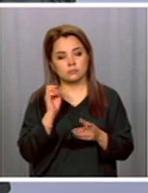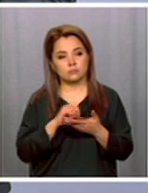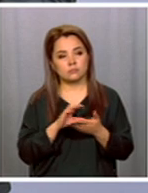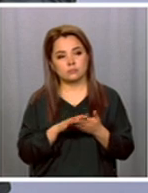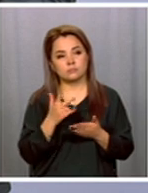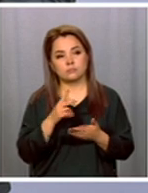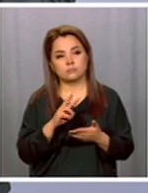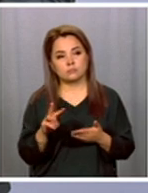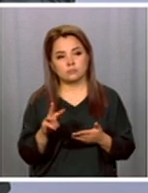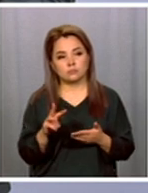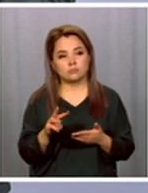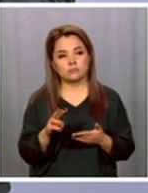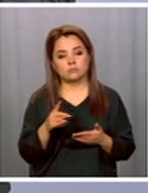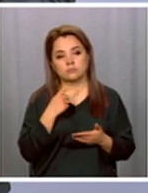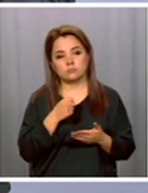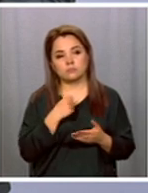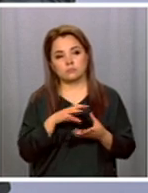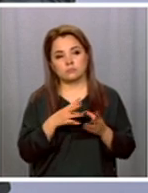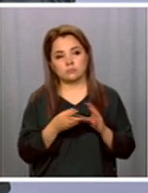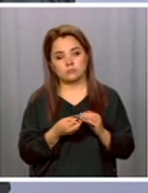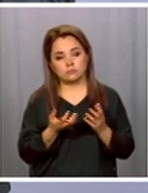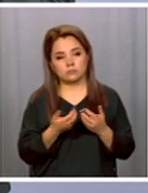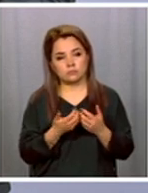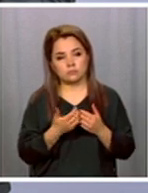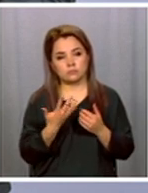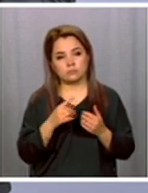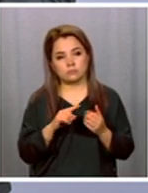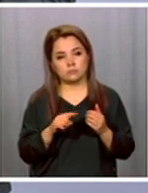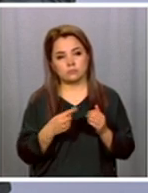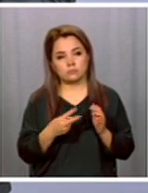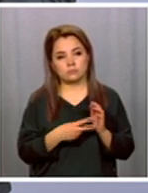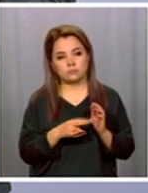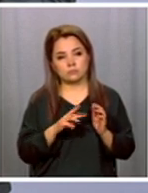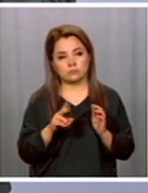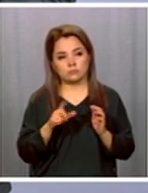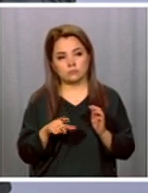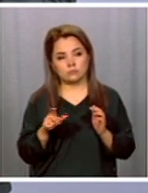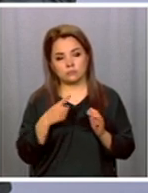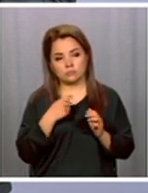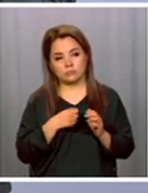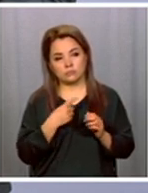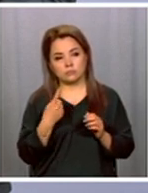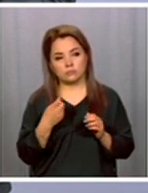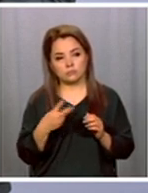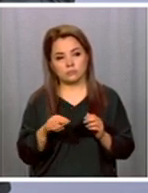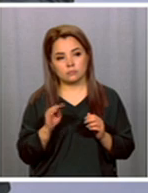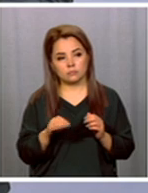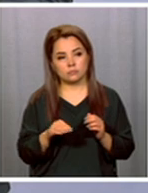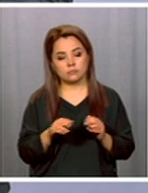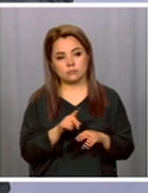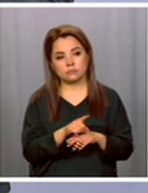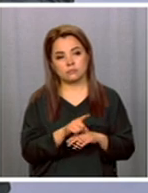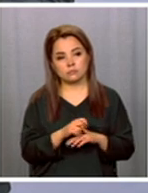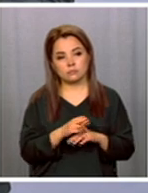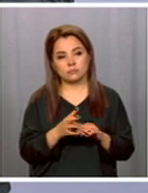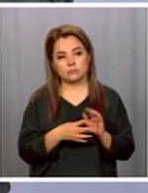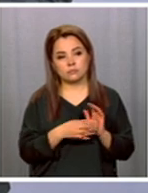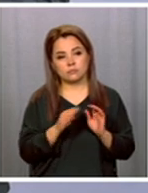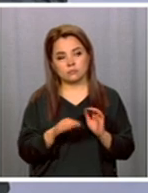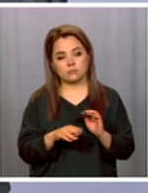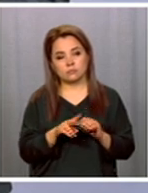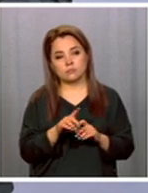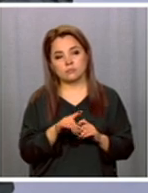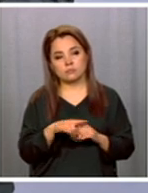миллион, армияның жалпы саны 5,7 миллион адам, қару-жарақ 120 мың, танктер 19 мың, және